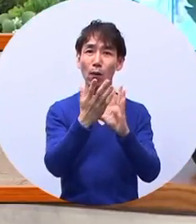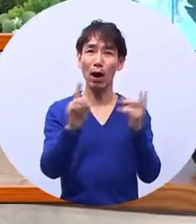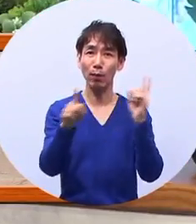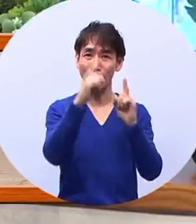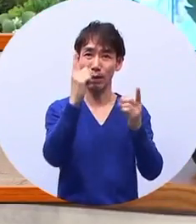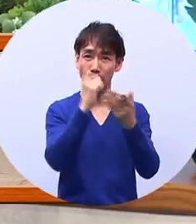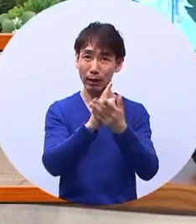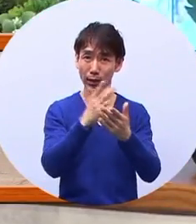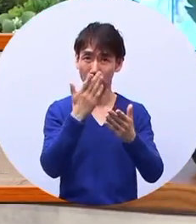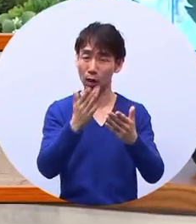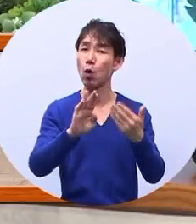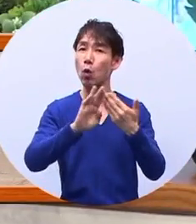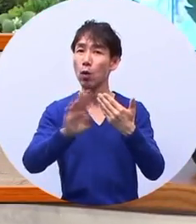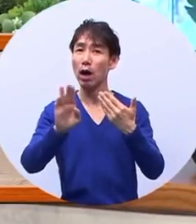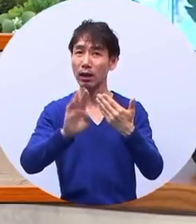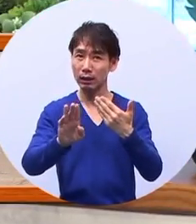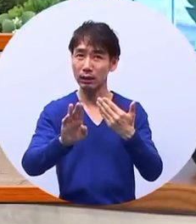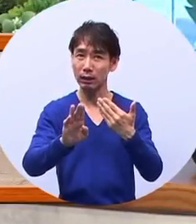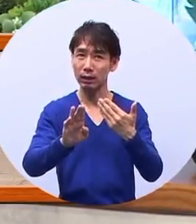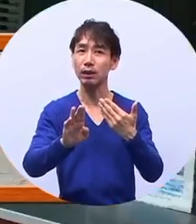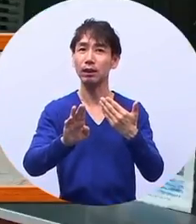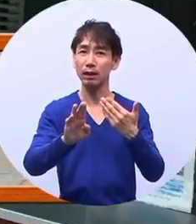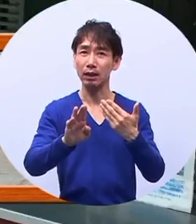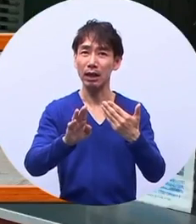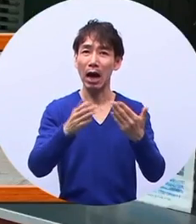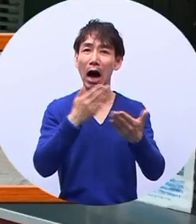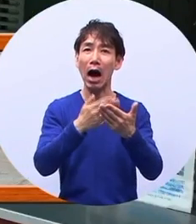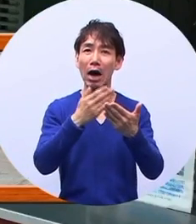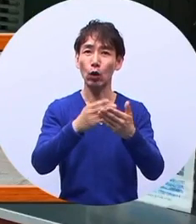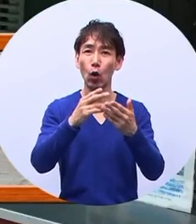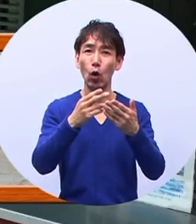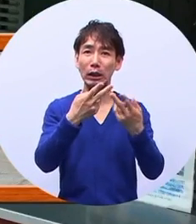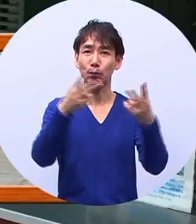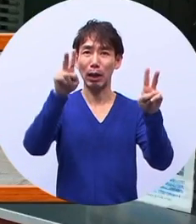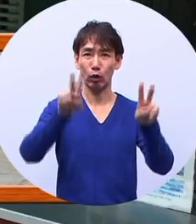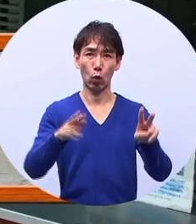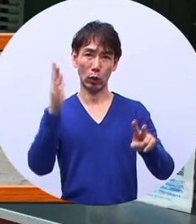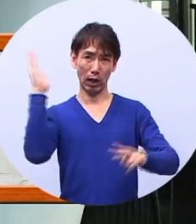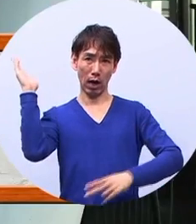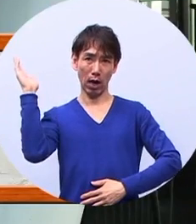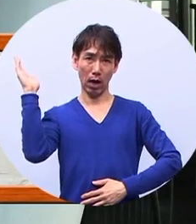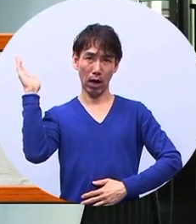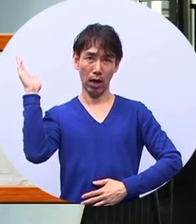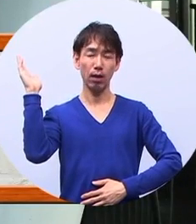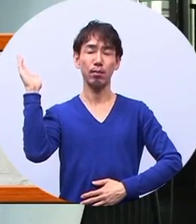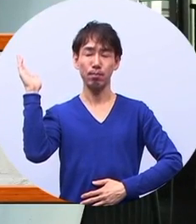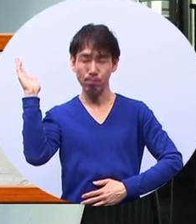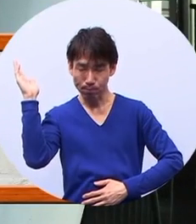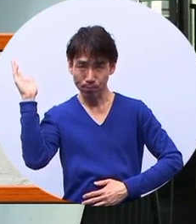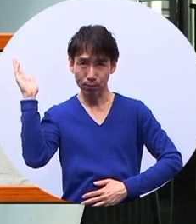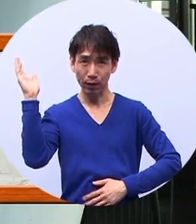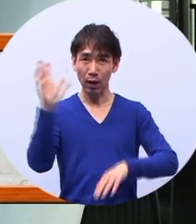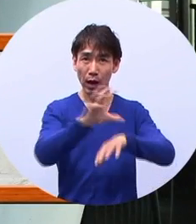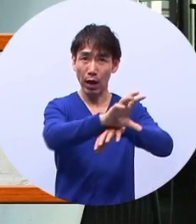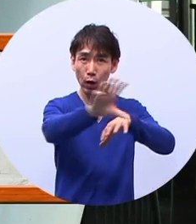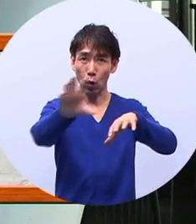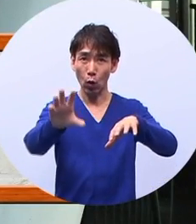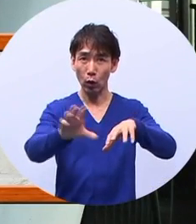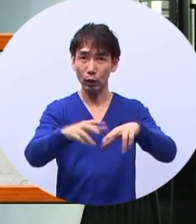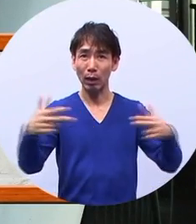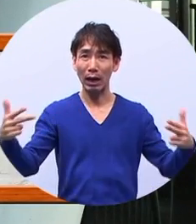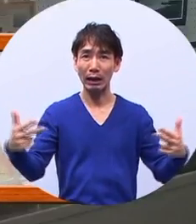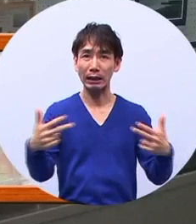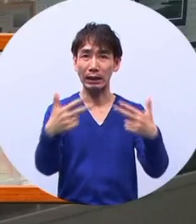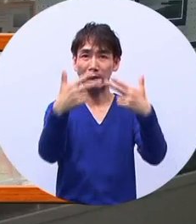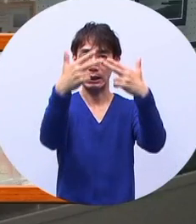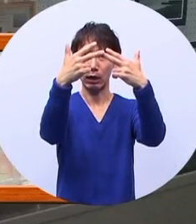ですね、アートイベント、メイドイン江ノ島、こちらも開催しております。ですね、江ノ島シーキャンドルの展望室、それ